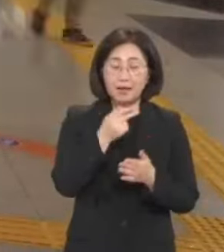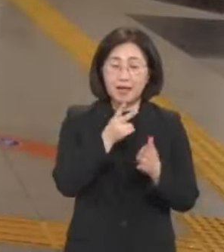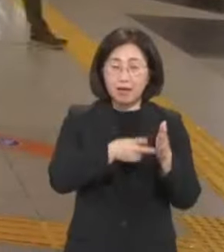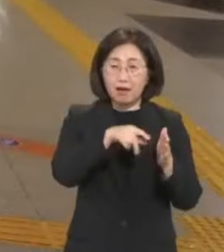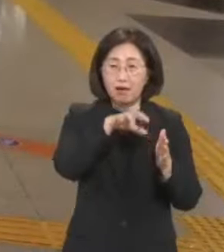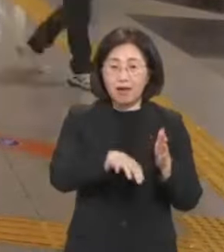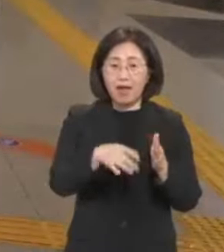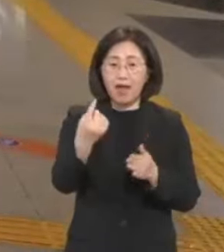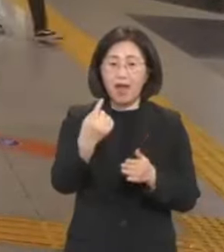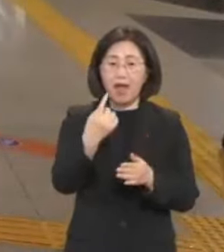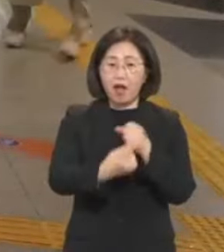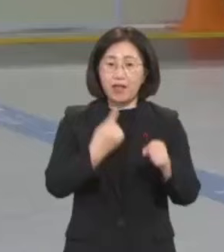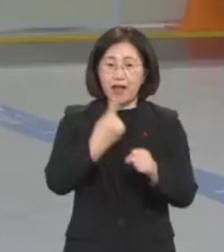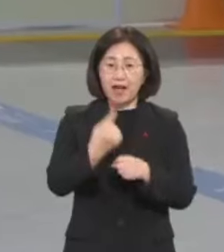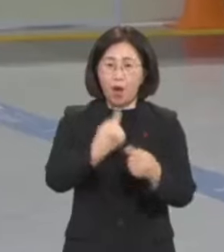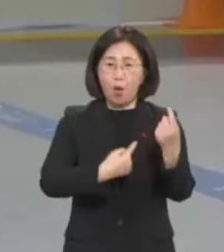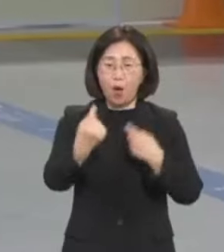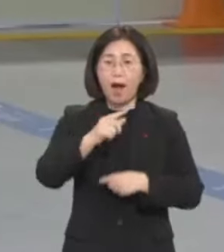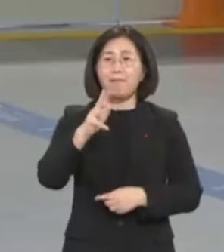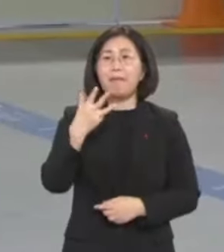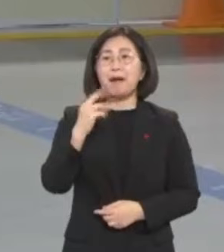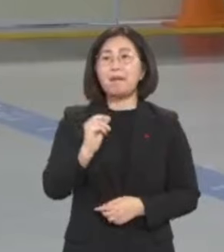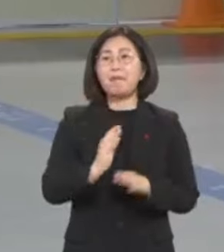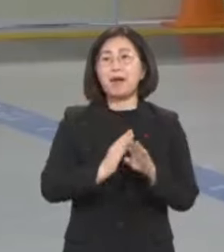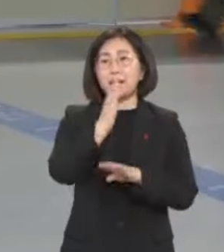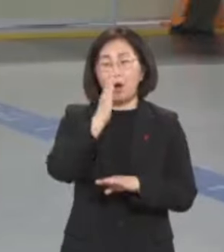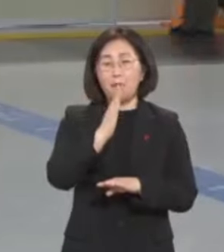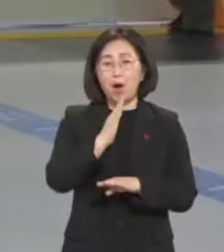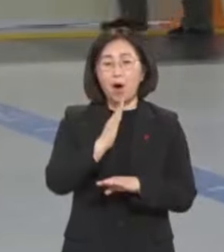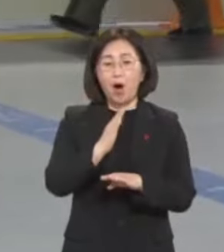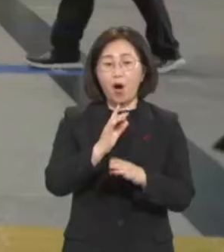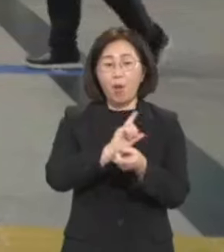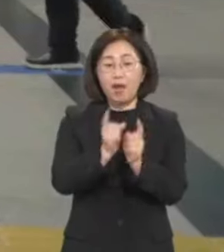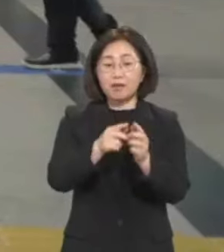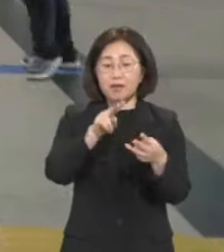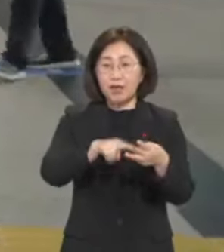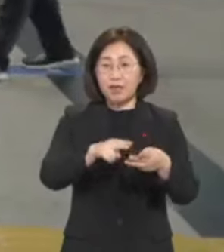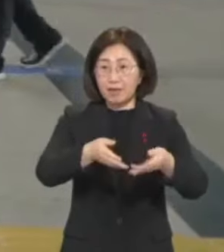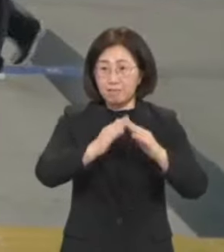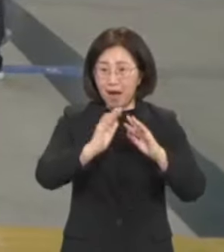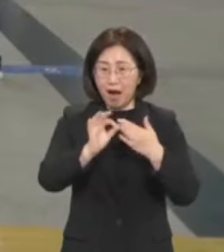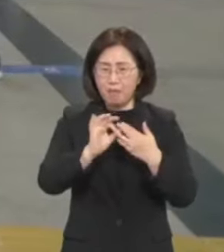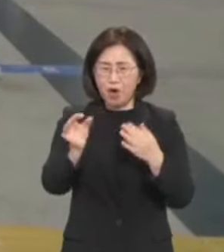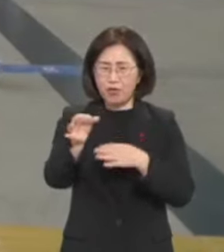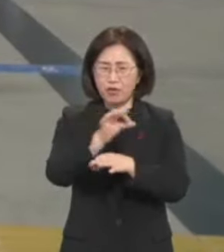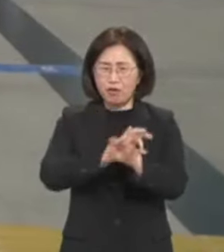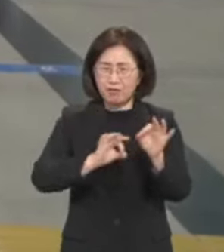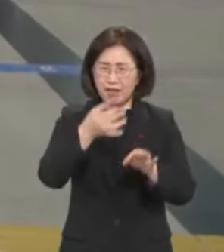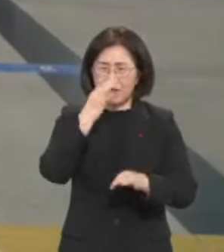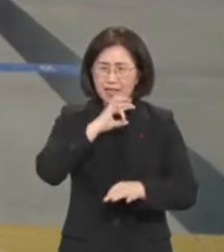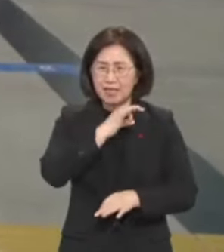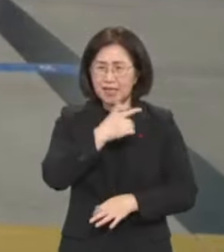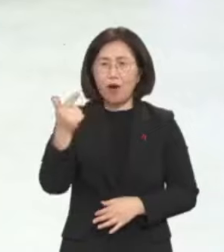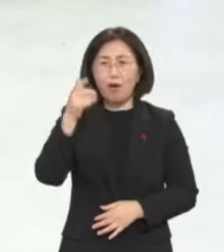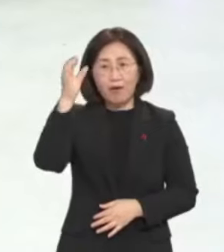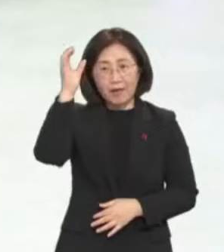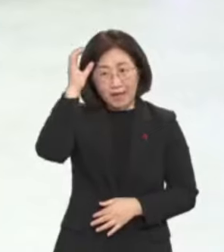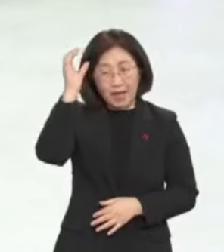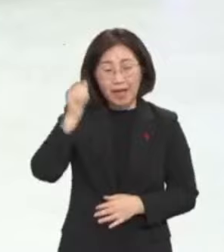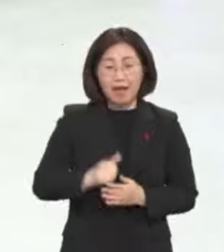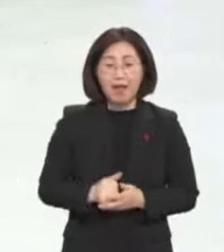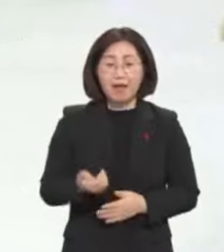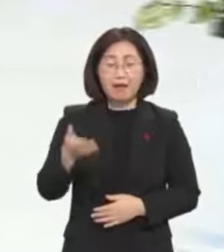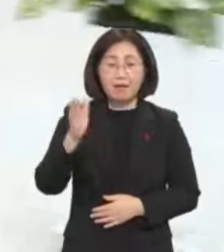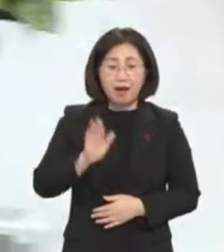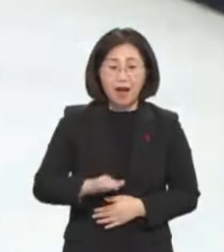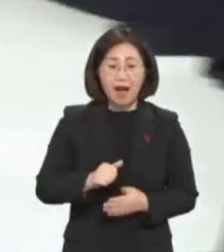연간 이용객이 800만 명에 달하는 만큼 광역복합환승센터 건립 시 경제성은 높을 것으로 예상됩니다. 다만